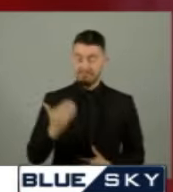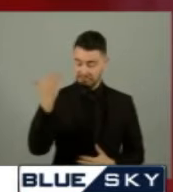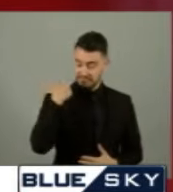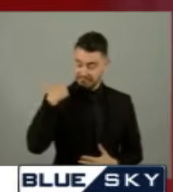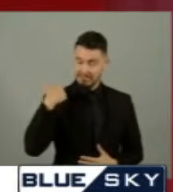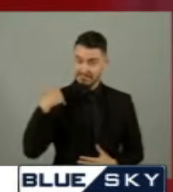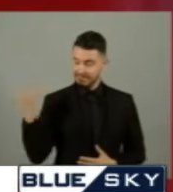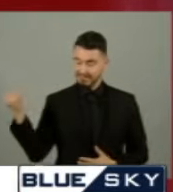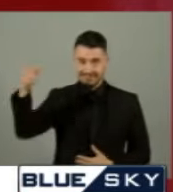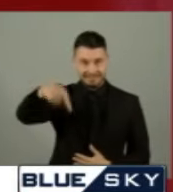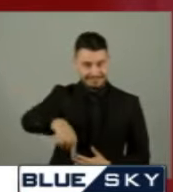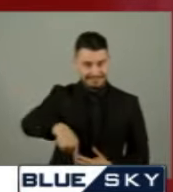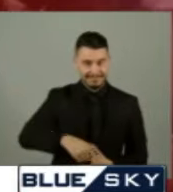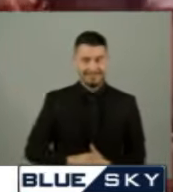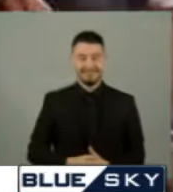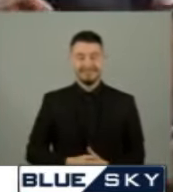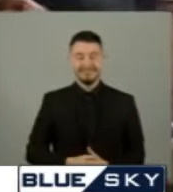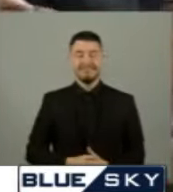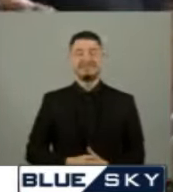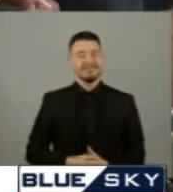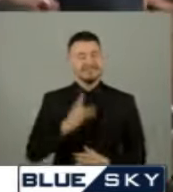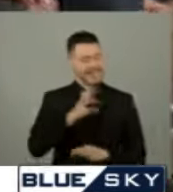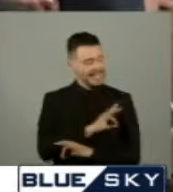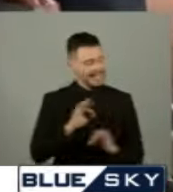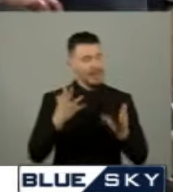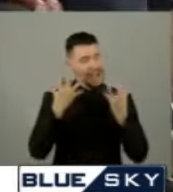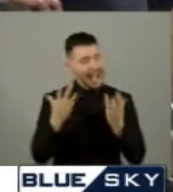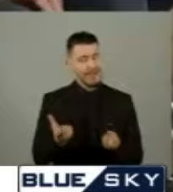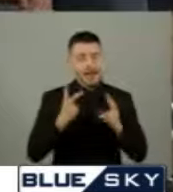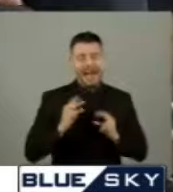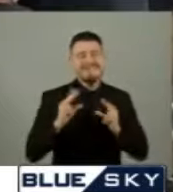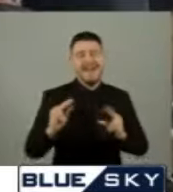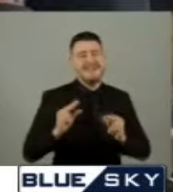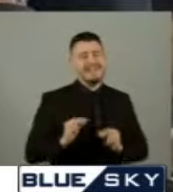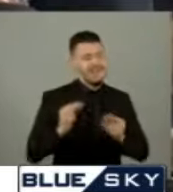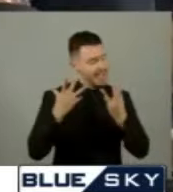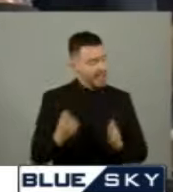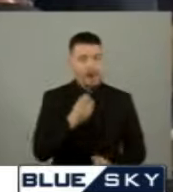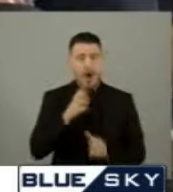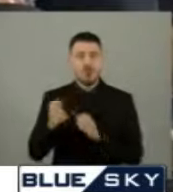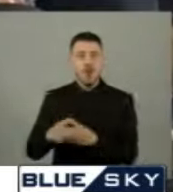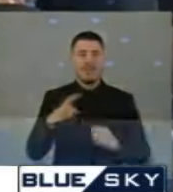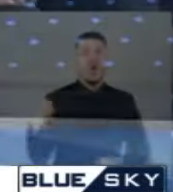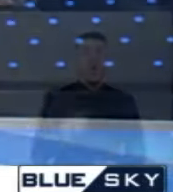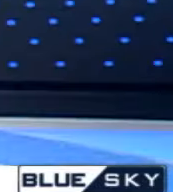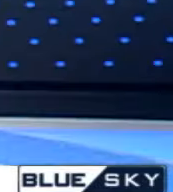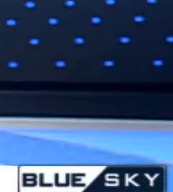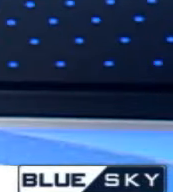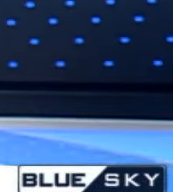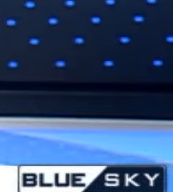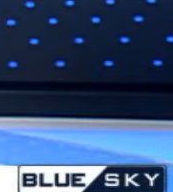πρόσκληση και σε κάθε περίπτωση υπάρχουν κοινά σημεία που όλα τα κόμματα μπορούμε να συνεργαστούμε για το καλό της